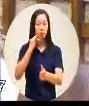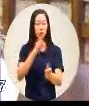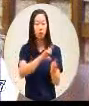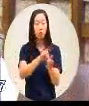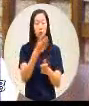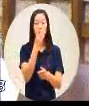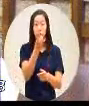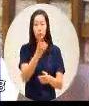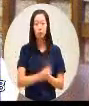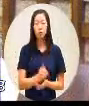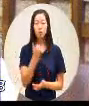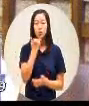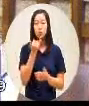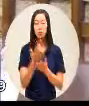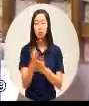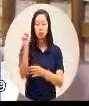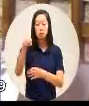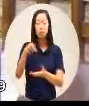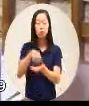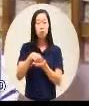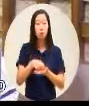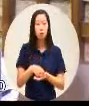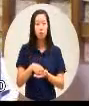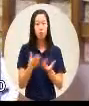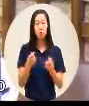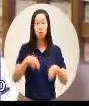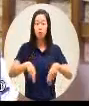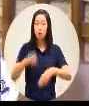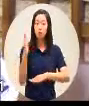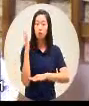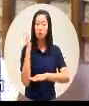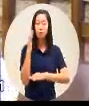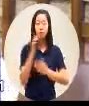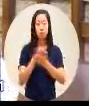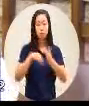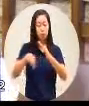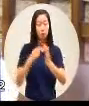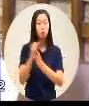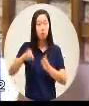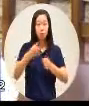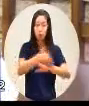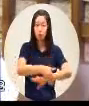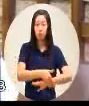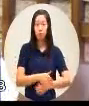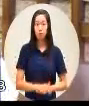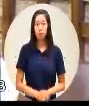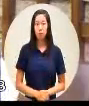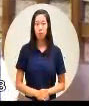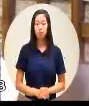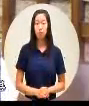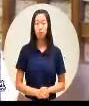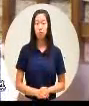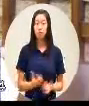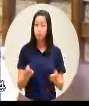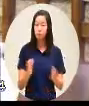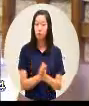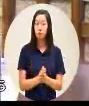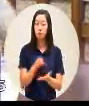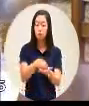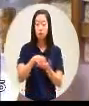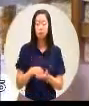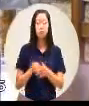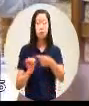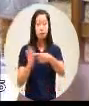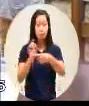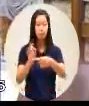他的母语如果能够认证，这个认证嘛是行政院移民会规定通过之后他才可以领 10%。 那